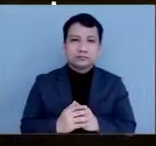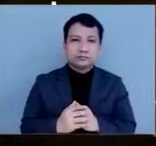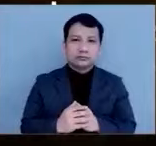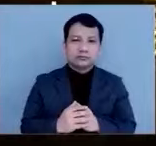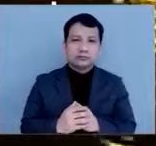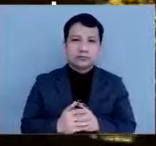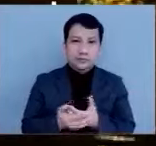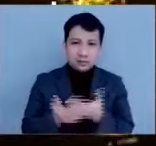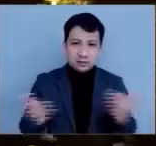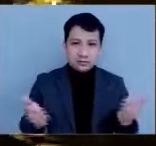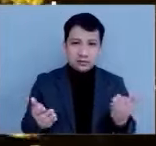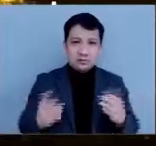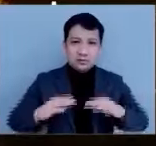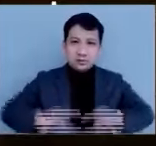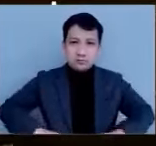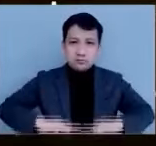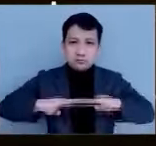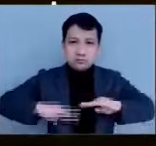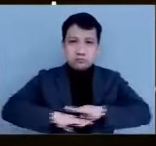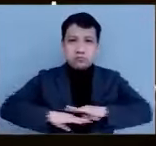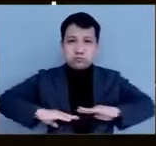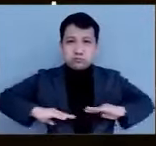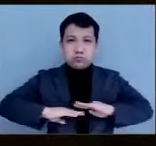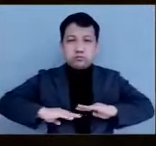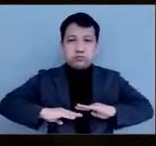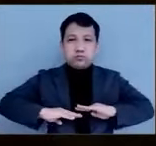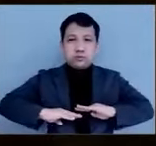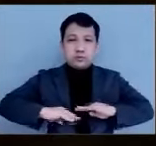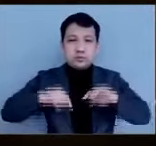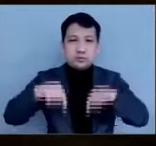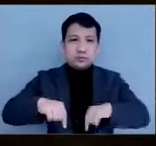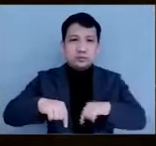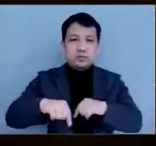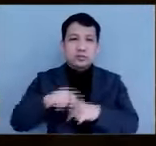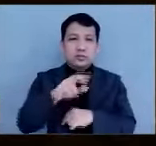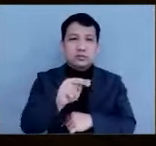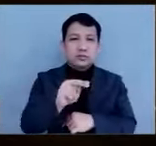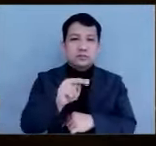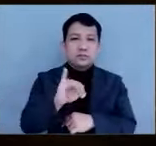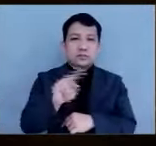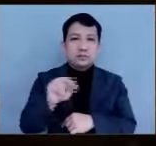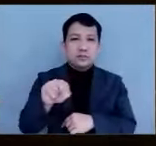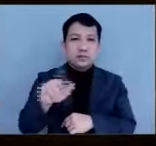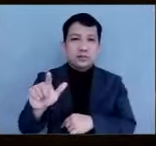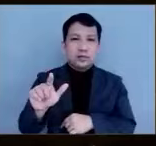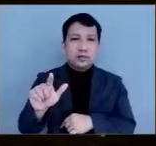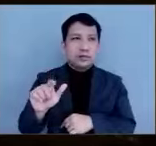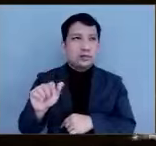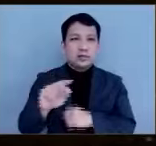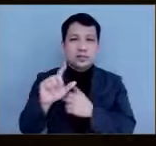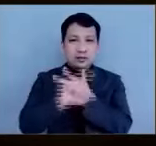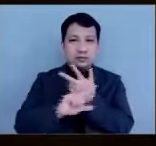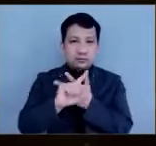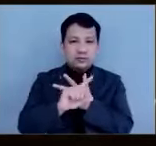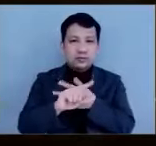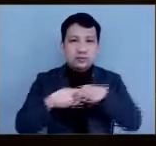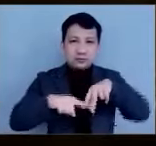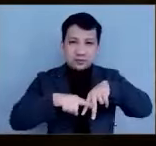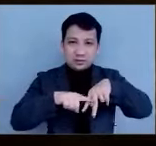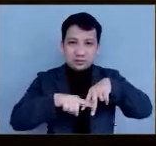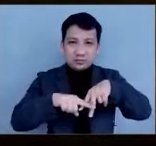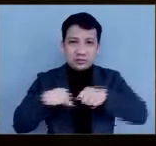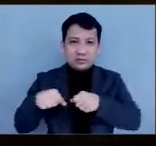May nagambewang na ba ang naranasan ng mga kababayan natin dito sa Binyan, Laguna, habang naman sa mga kalsada ay ganto na baha ang bumulaga sa